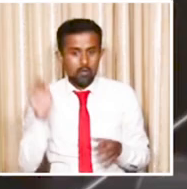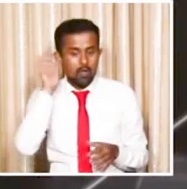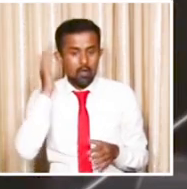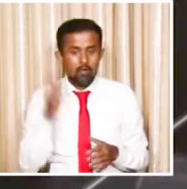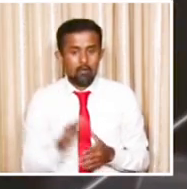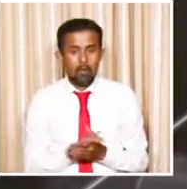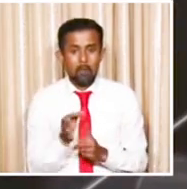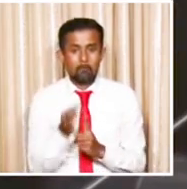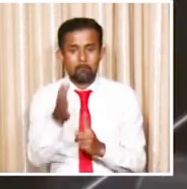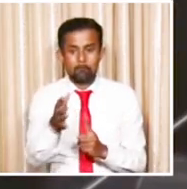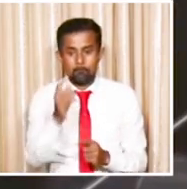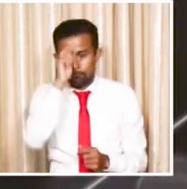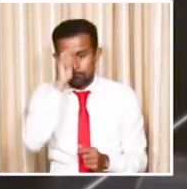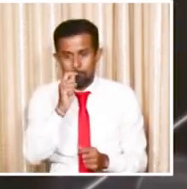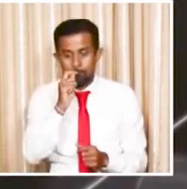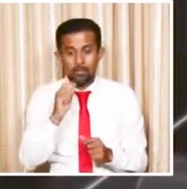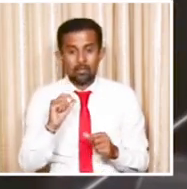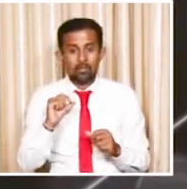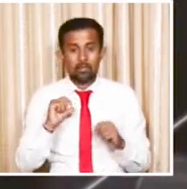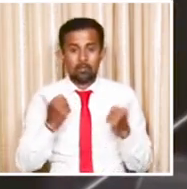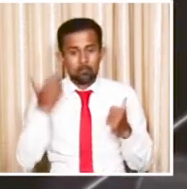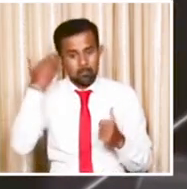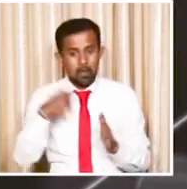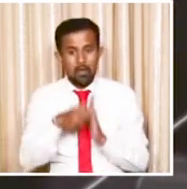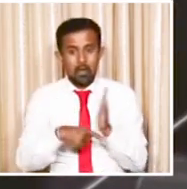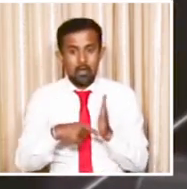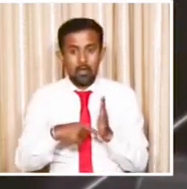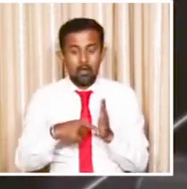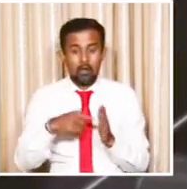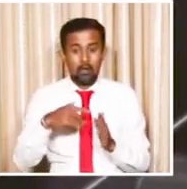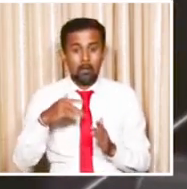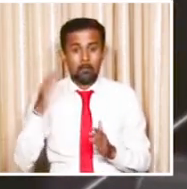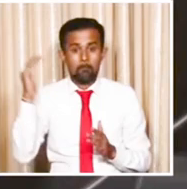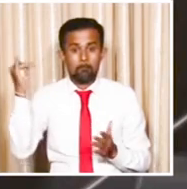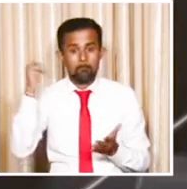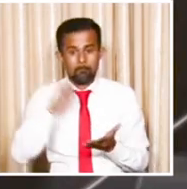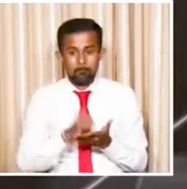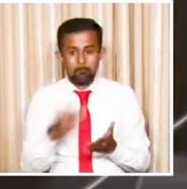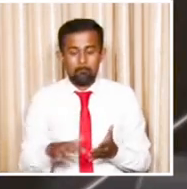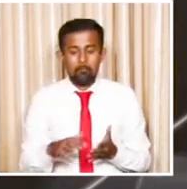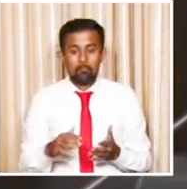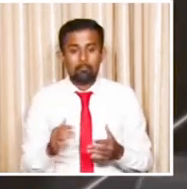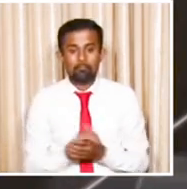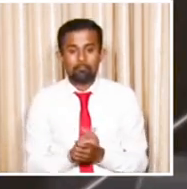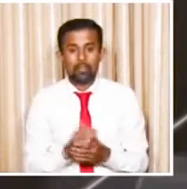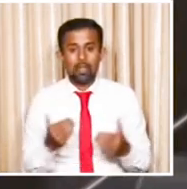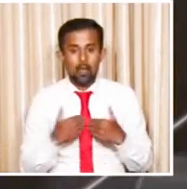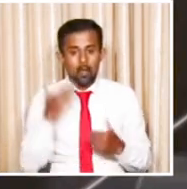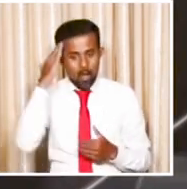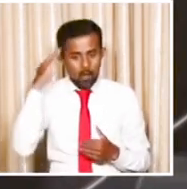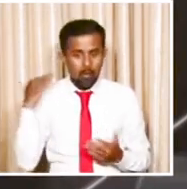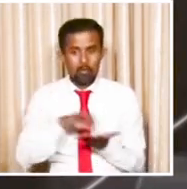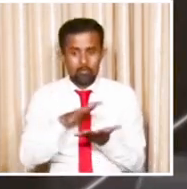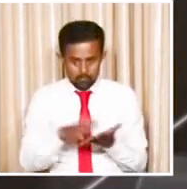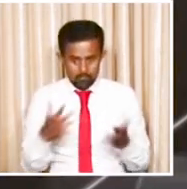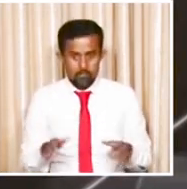ඒ කියන්නේ ප්‍රේමදාස මහත්තයා ජීවිතුන් අතර නැති වෙලා ලංකාවට ආවහම පිටරට මිල්හිල් කොලෙජ් එකේ ඉගෙන ගන්න ගිහිල්ලා අහලා තින්නේ අපේ අම්මා දැන් දිවුරුම්